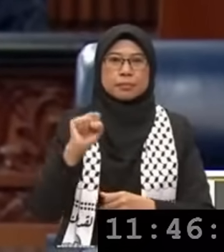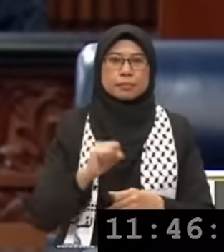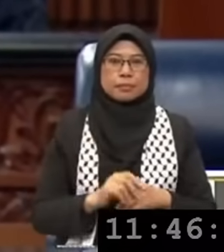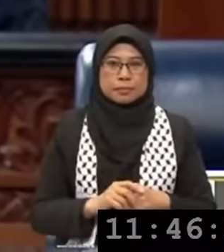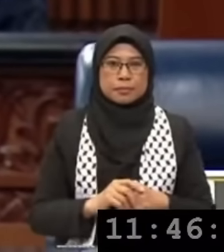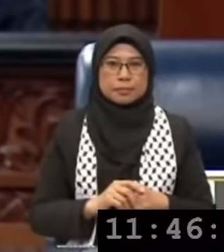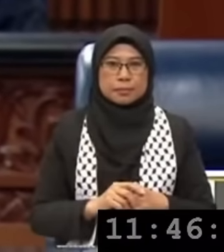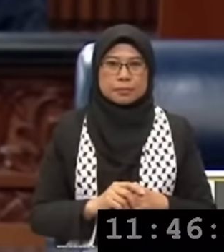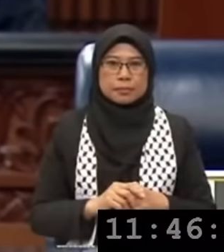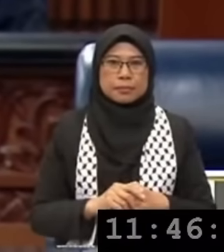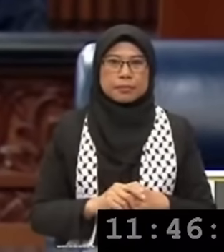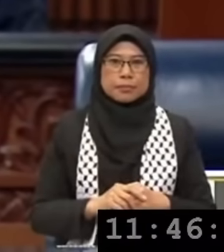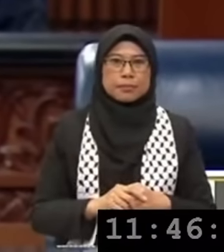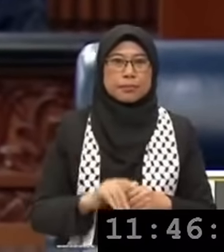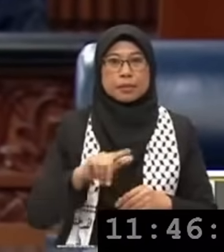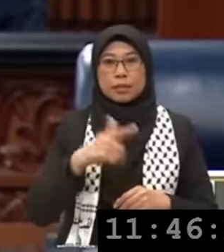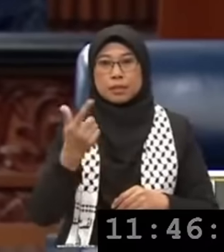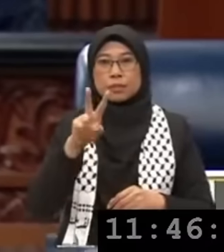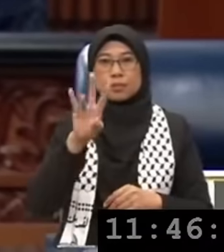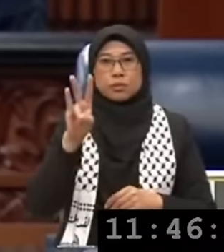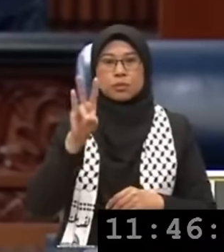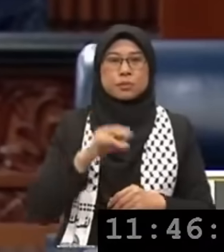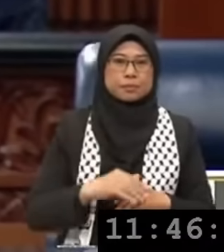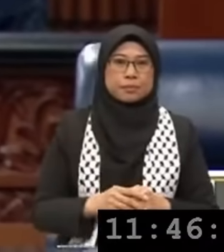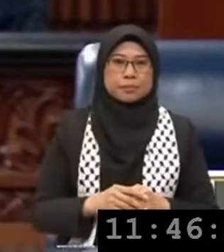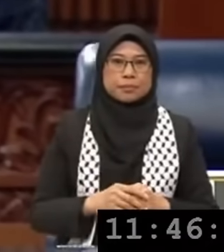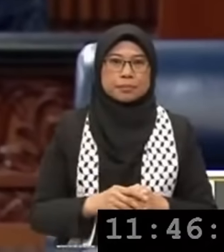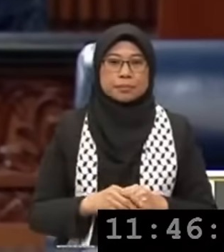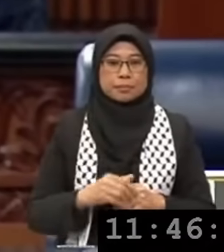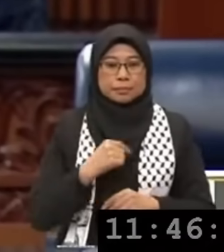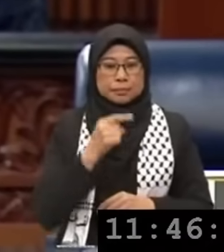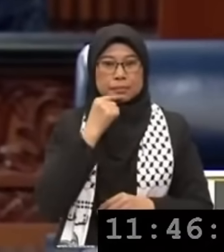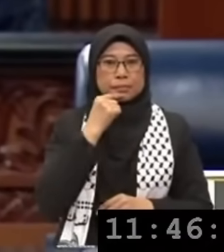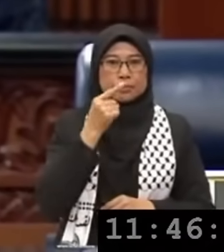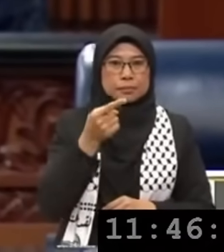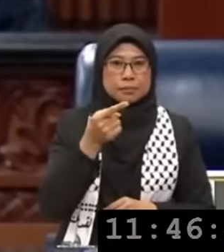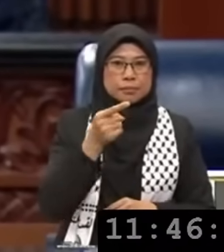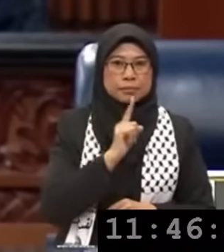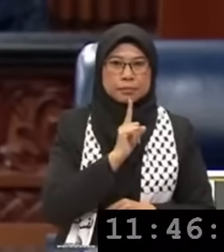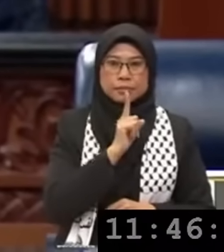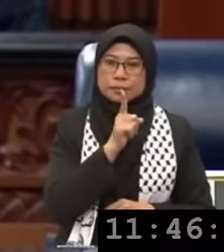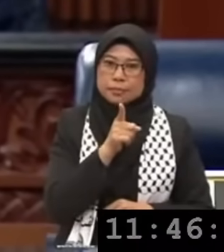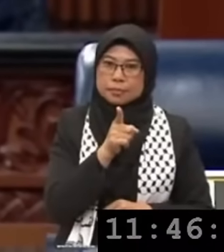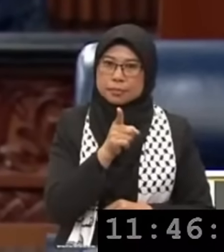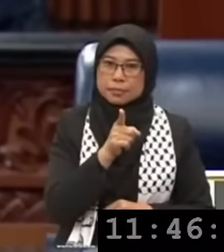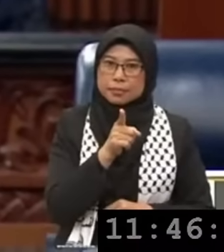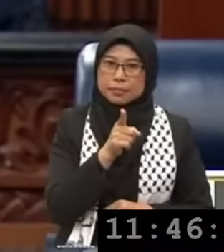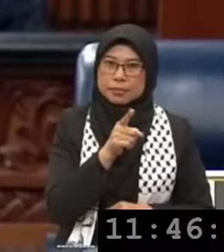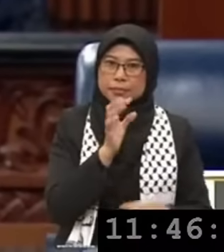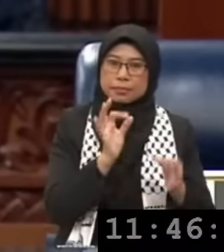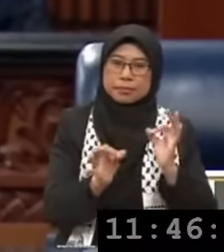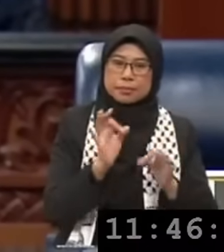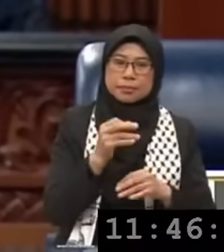ialah bangsa ialah 27 kes Saya nak sebut bahawa sebenarnya kalau